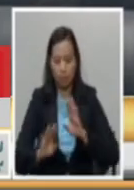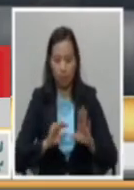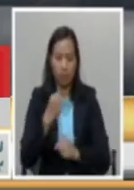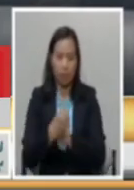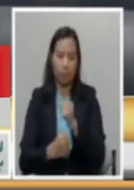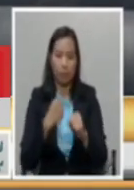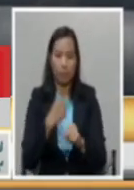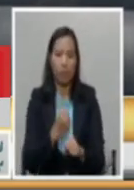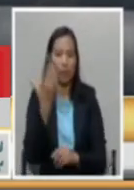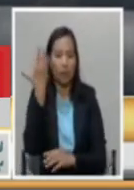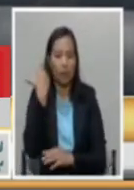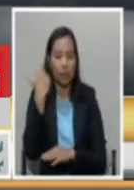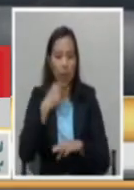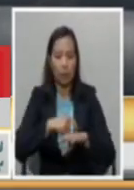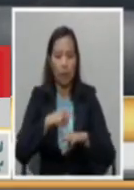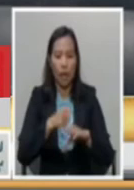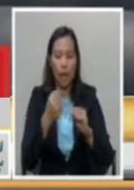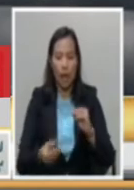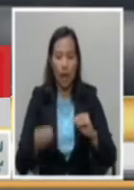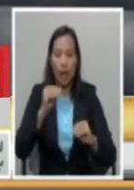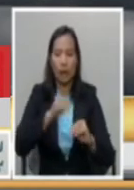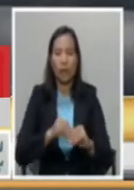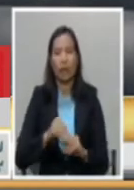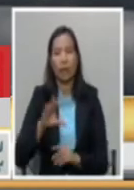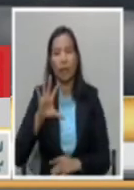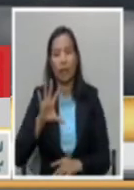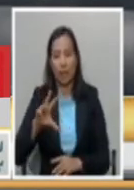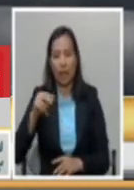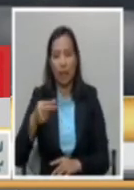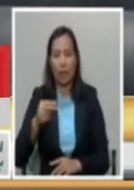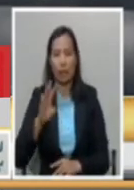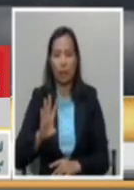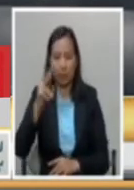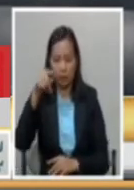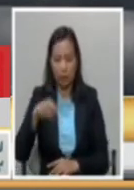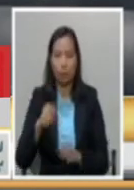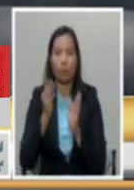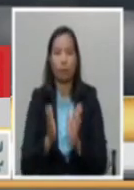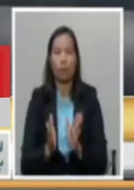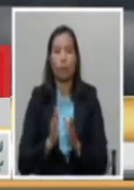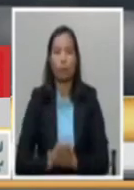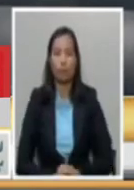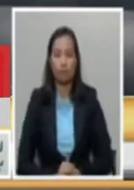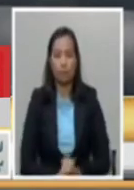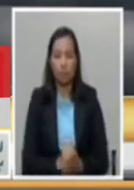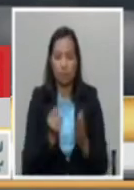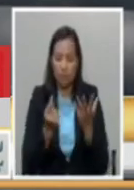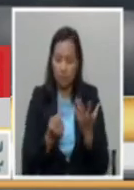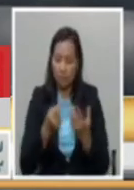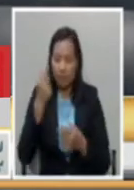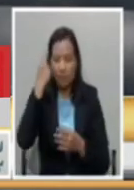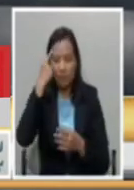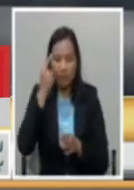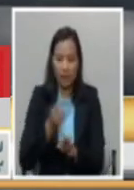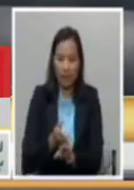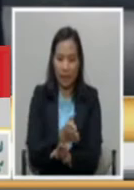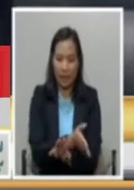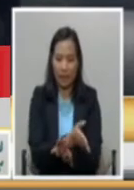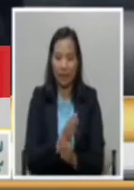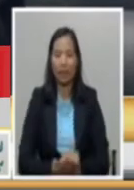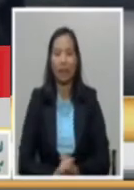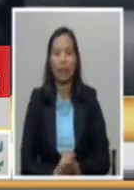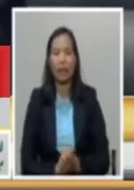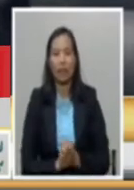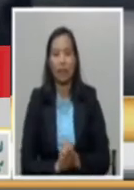งระยะเวลาเดียวกันเพิ่มขึ้นถึง 54,000 คนหนักไปกว่านั้นครับท่านประธานครับการ